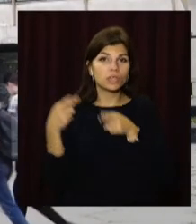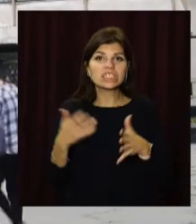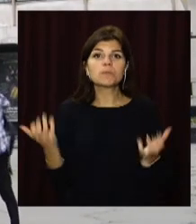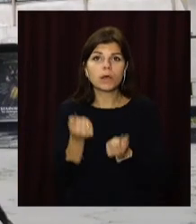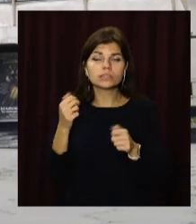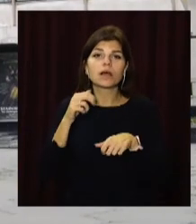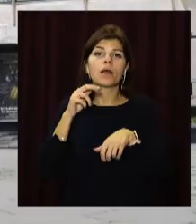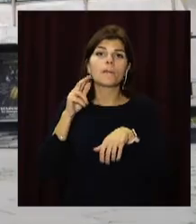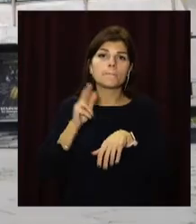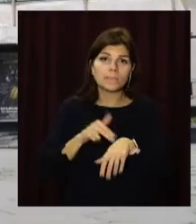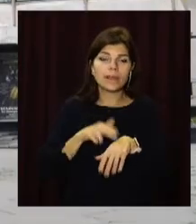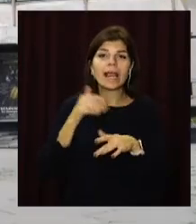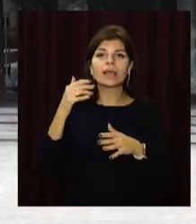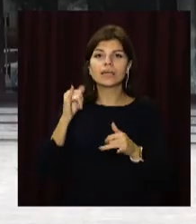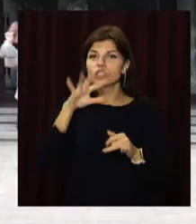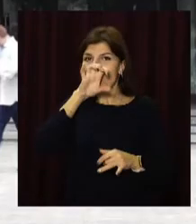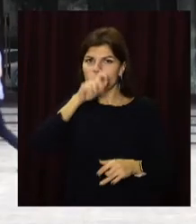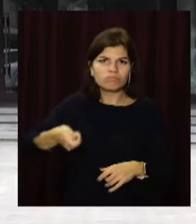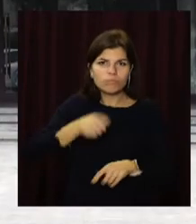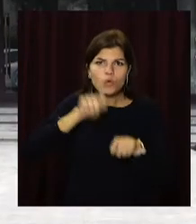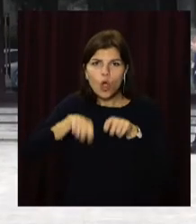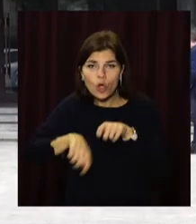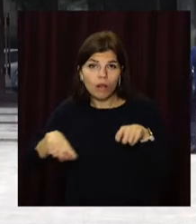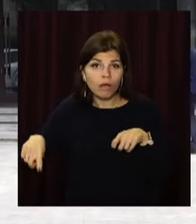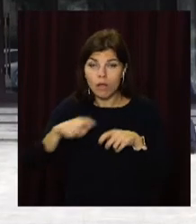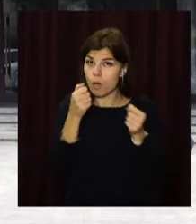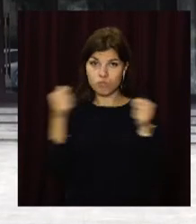рятувальники, поліція і кінологи. Вибухівку у приміщенні не